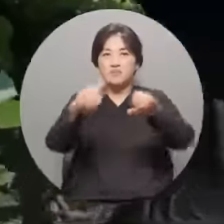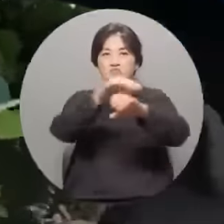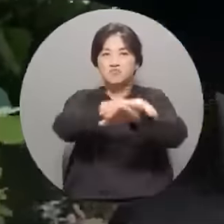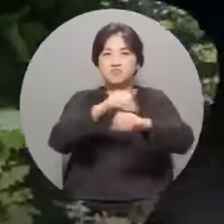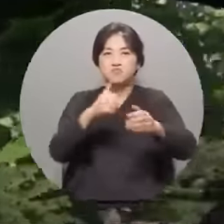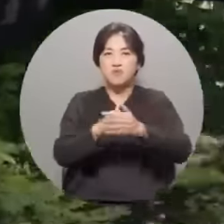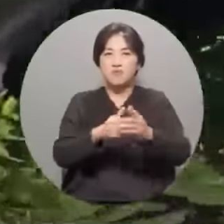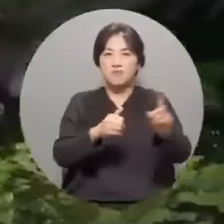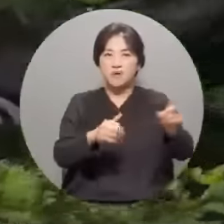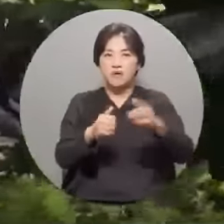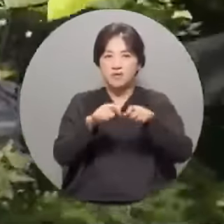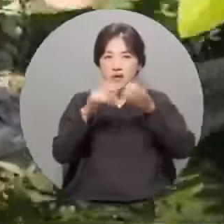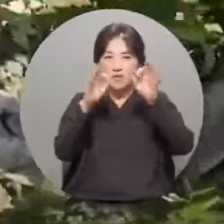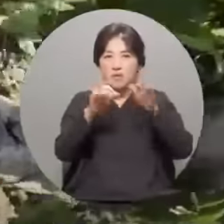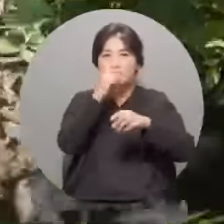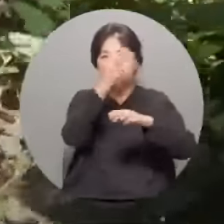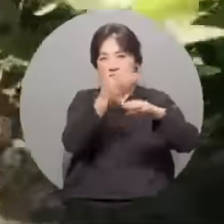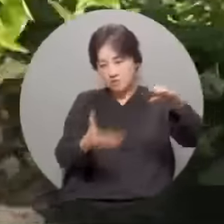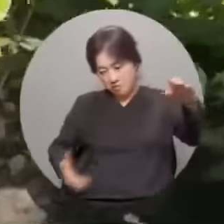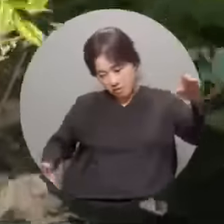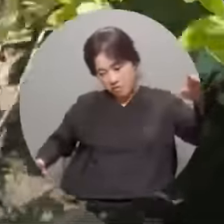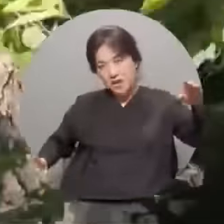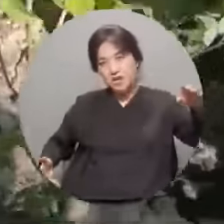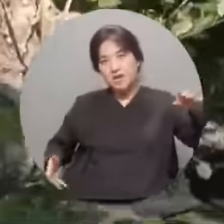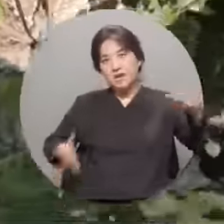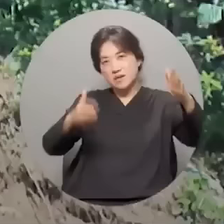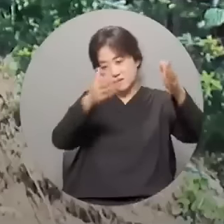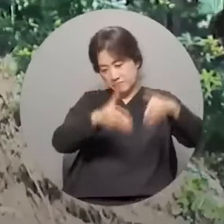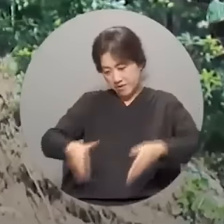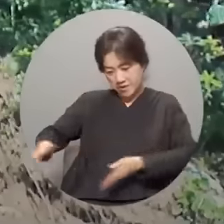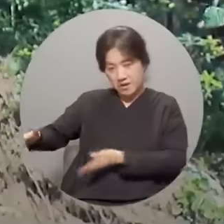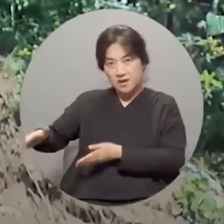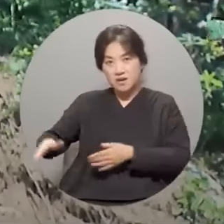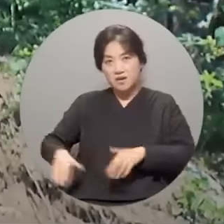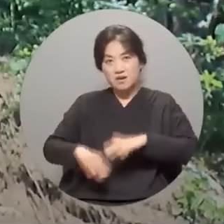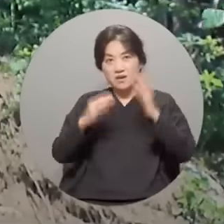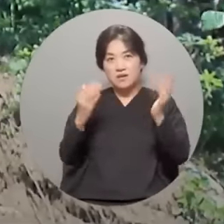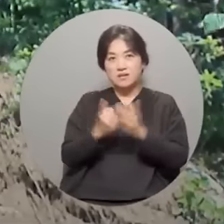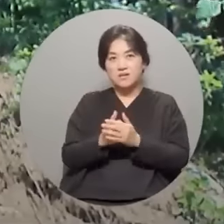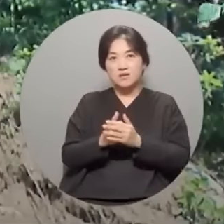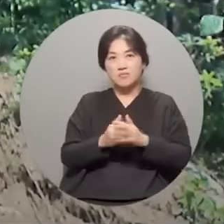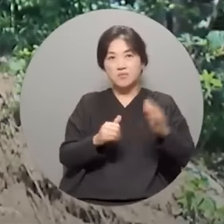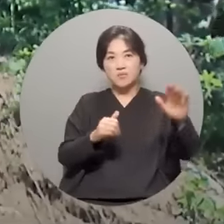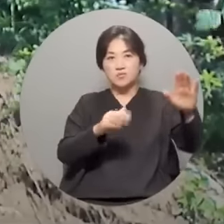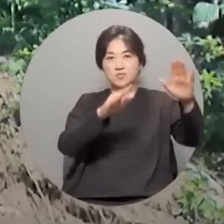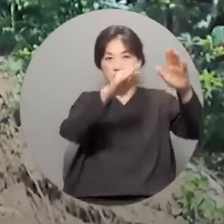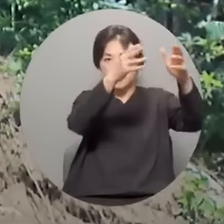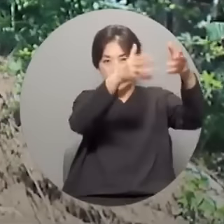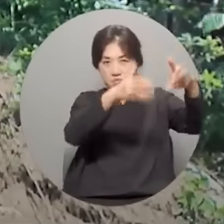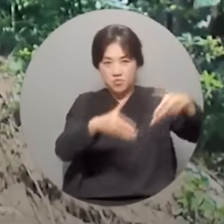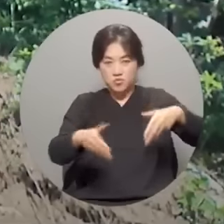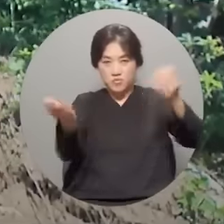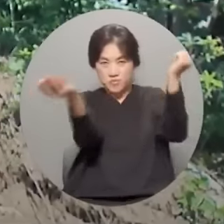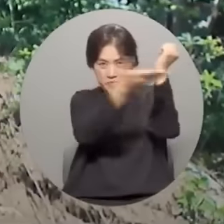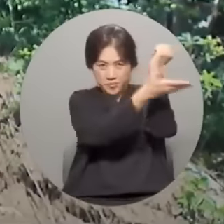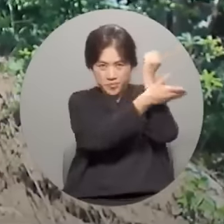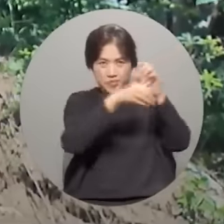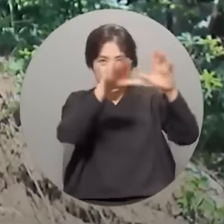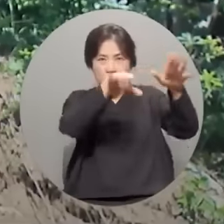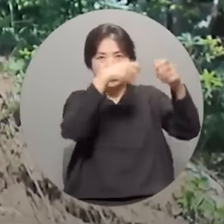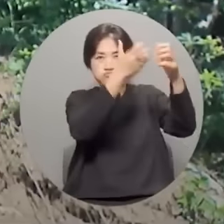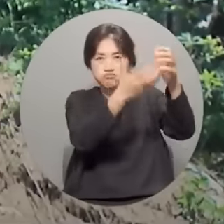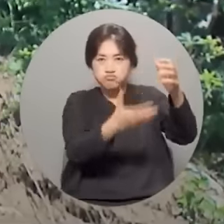부분도 있지만 자세히 보면 물이 흘러간 방향을 찾을 수가 있어요 모두 개 배기한 데서부터 물이 흘러서 무덤을 지나가다 보니까 무덤